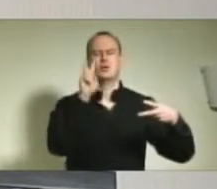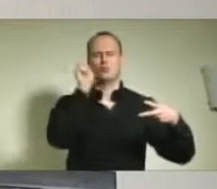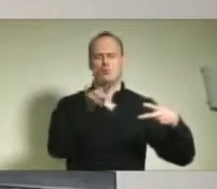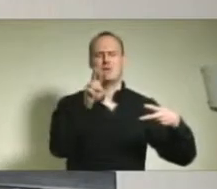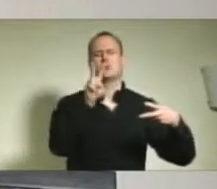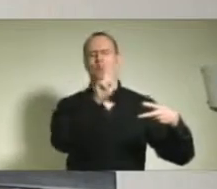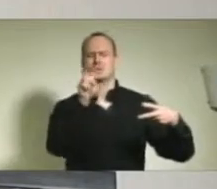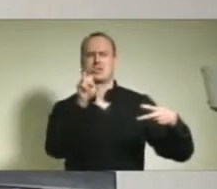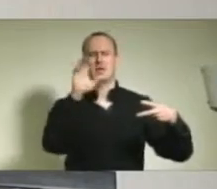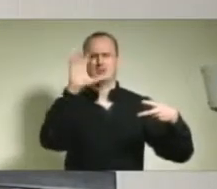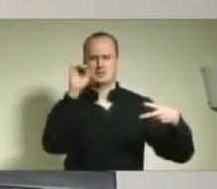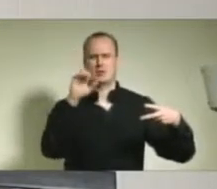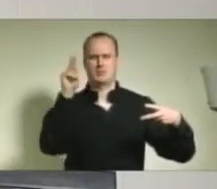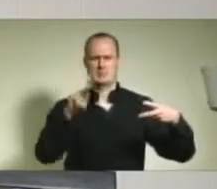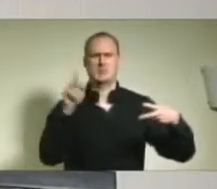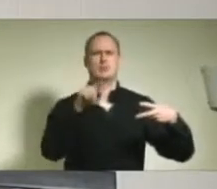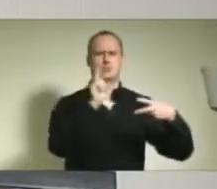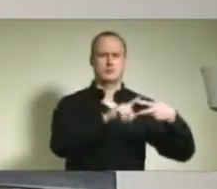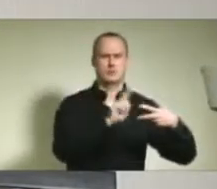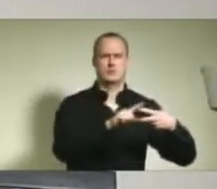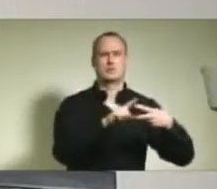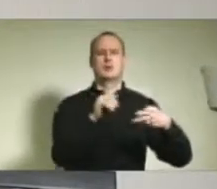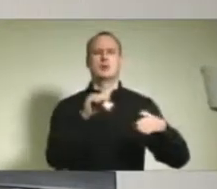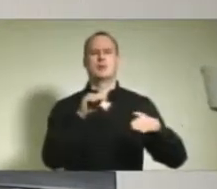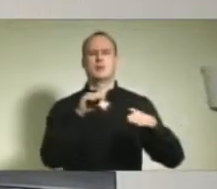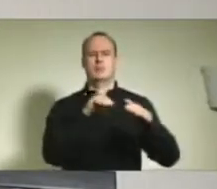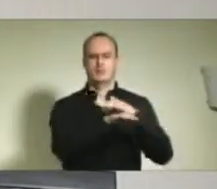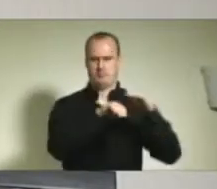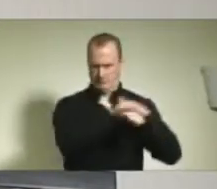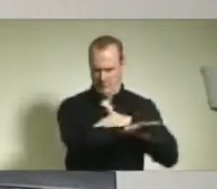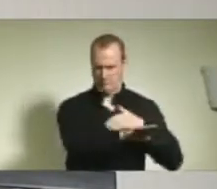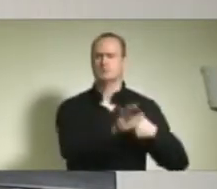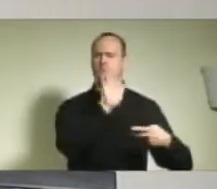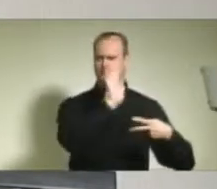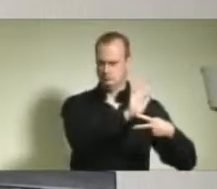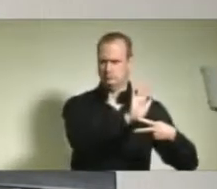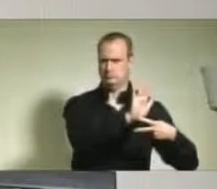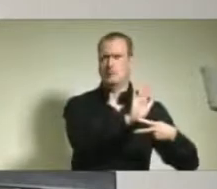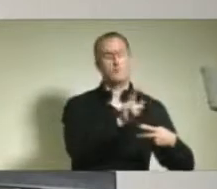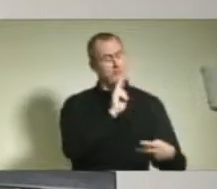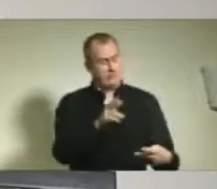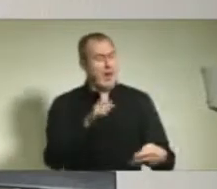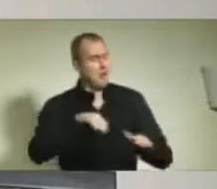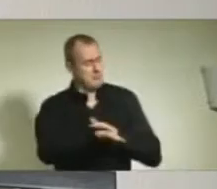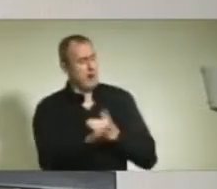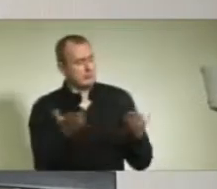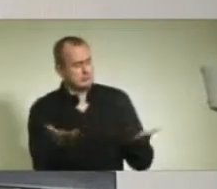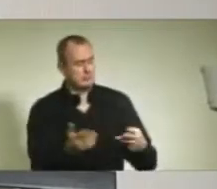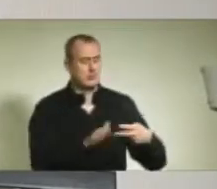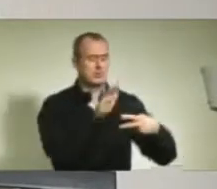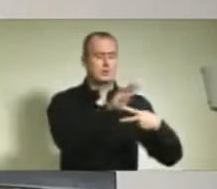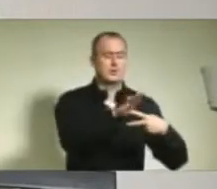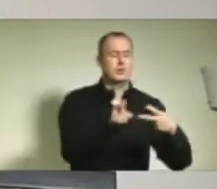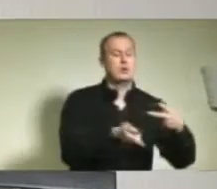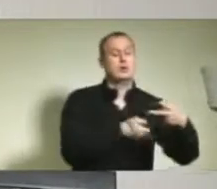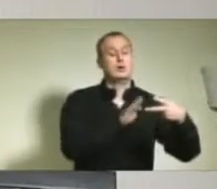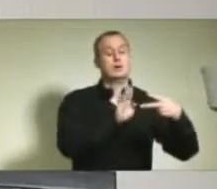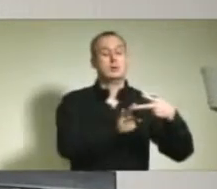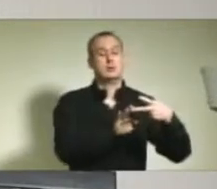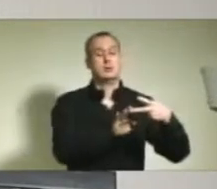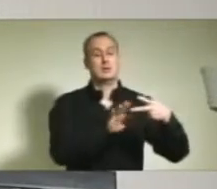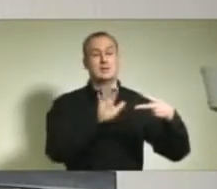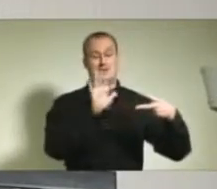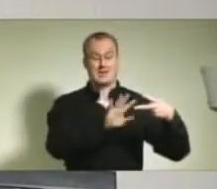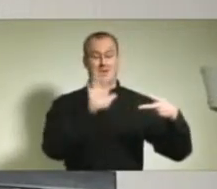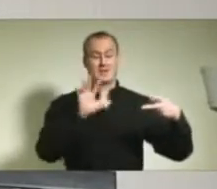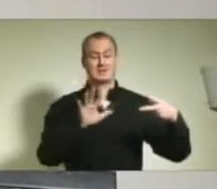2250 personnes qui ont un statut de banquier pire, puisqu'on est une véritable banque. Et le reste, des 55